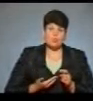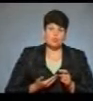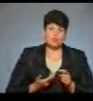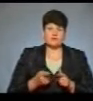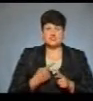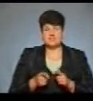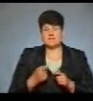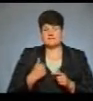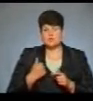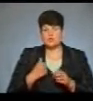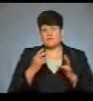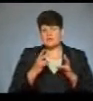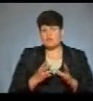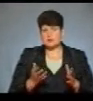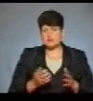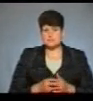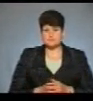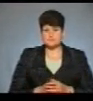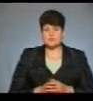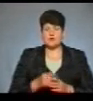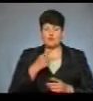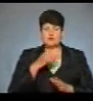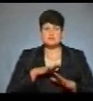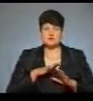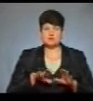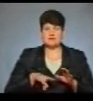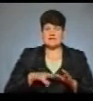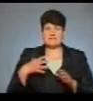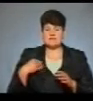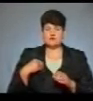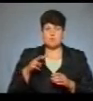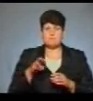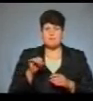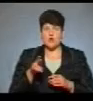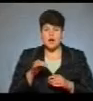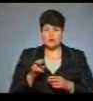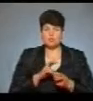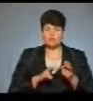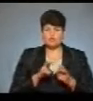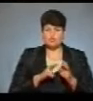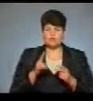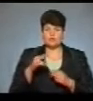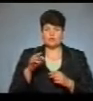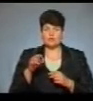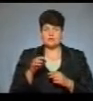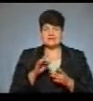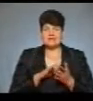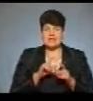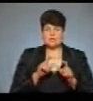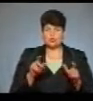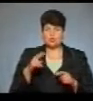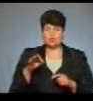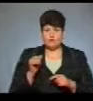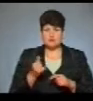чи військовий травматизм. За словами заступника директора Львівського меморіально-пошукового центру «Доля» Володимира Харчука, ексгумаційні роботи